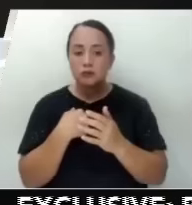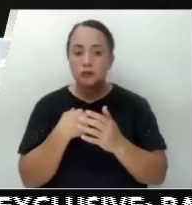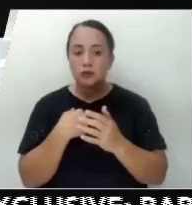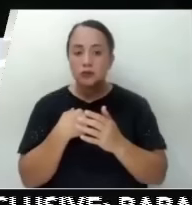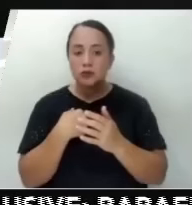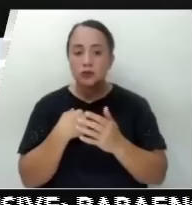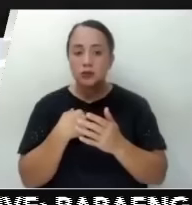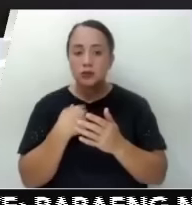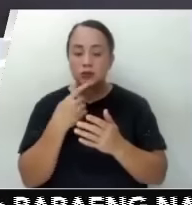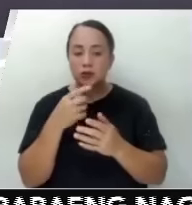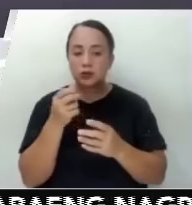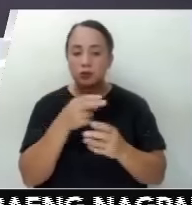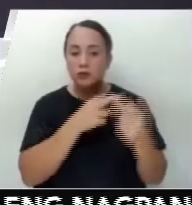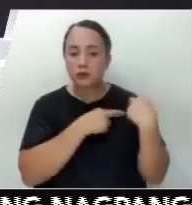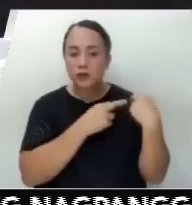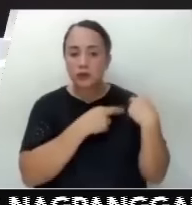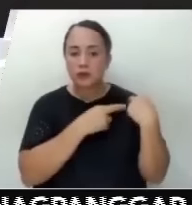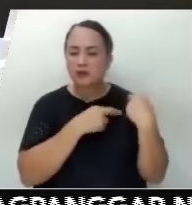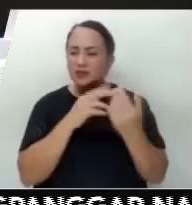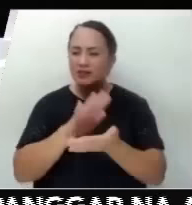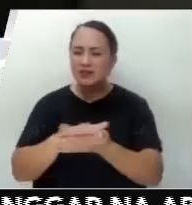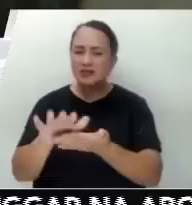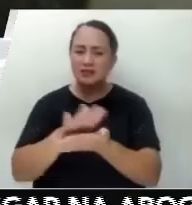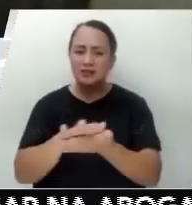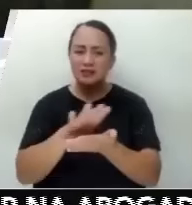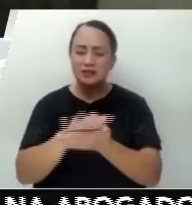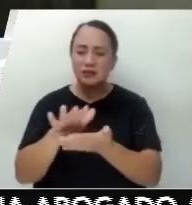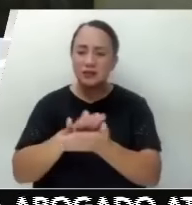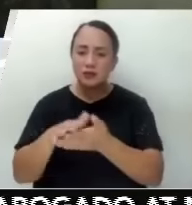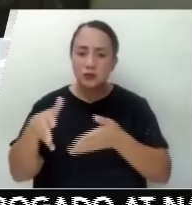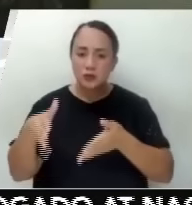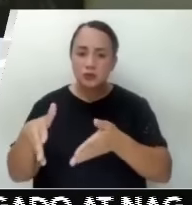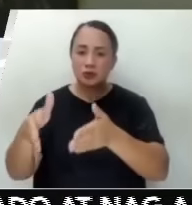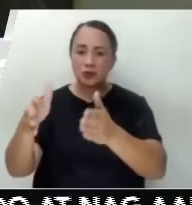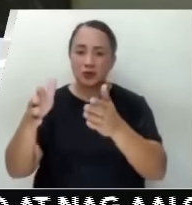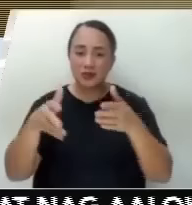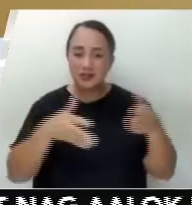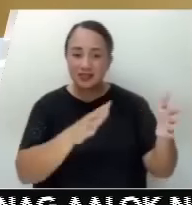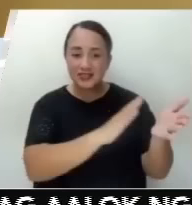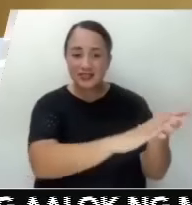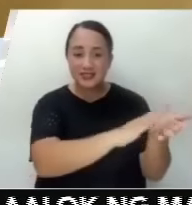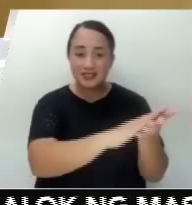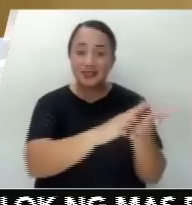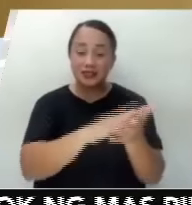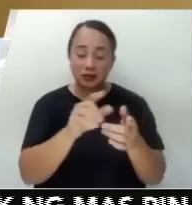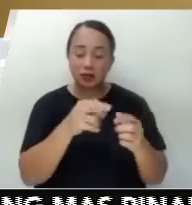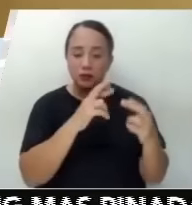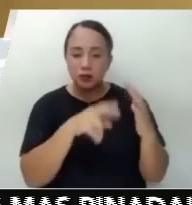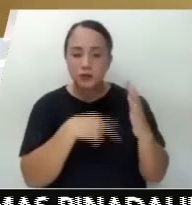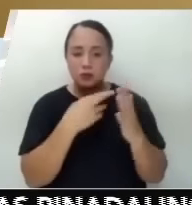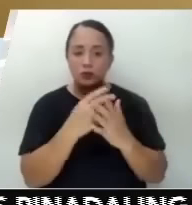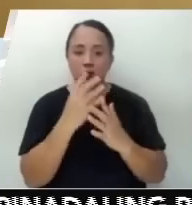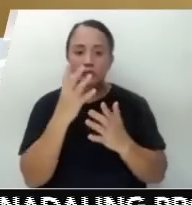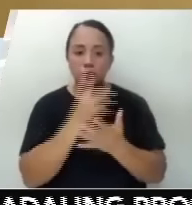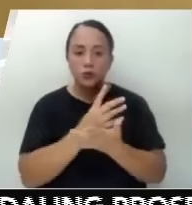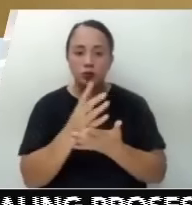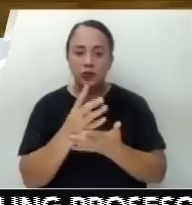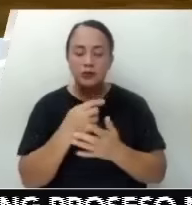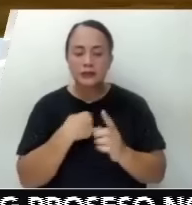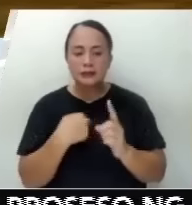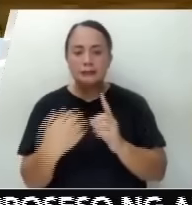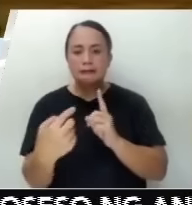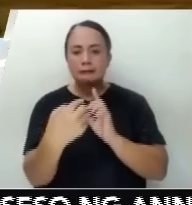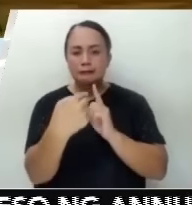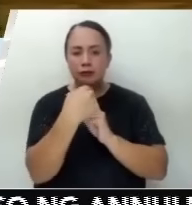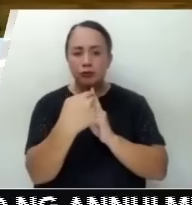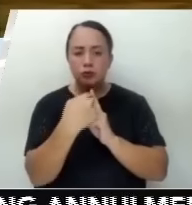yung nakiklearing ng mga kalsada. Ayon sa biktima, mag-aapat na linggo na siyang hinaharas ng suspect para